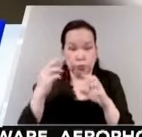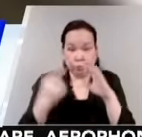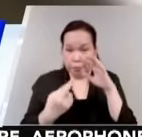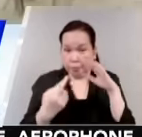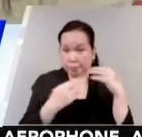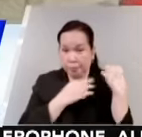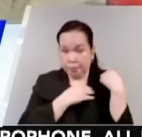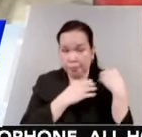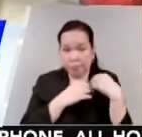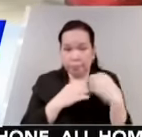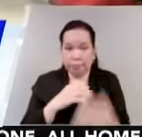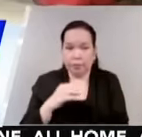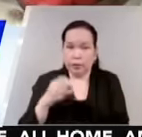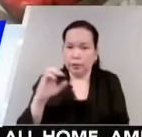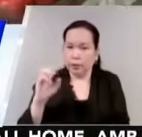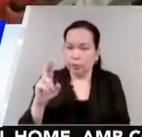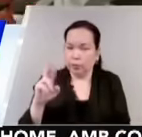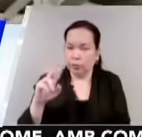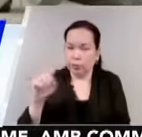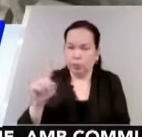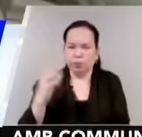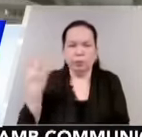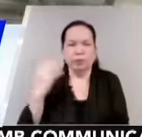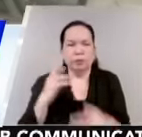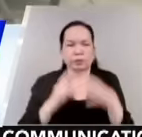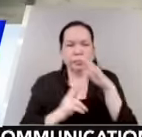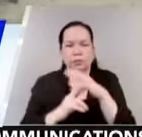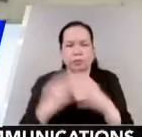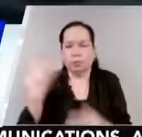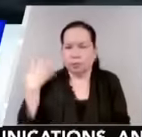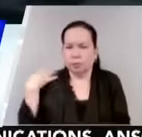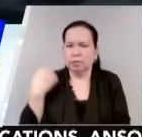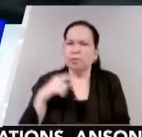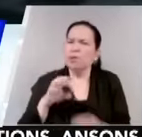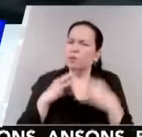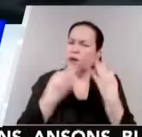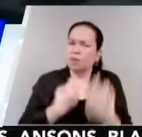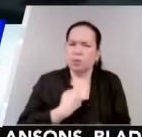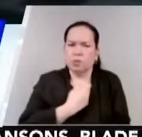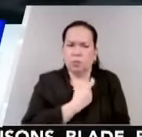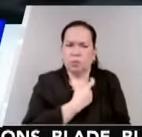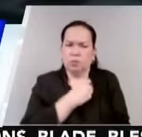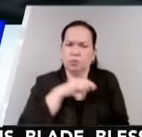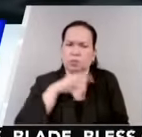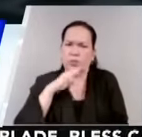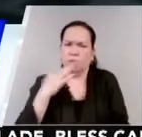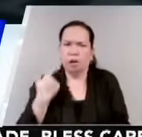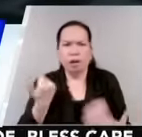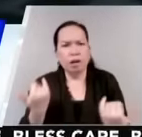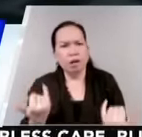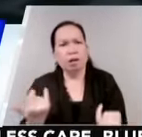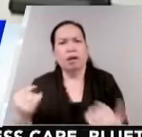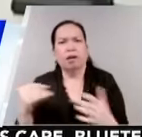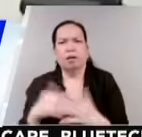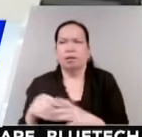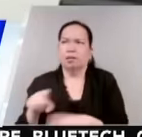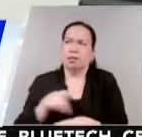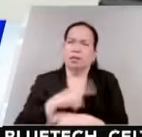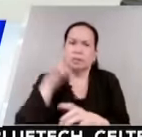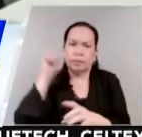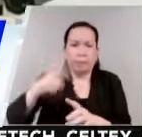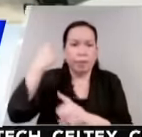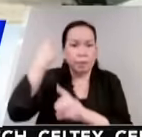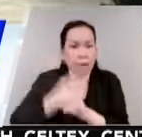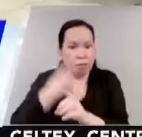Eliseo Cruz. Aminado mga pamilyang masama ang kanilang loob dahil ngayon lang natuloy ang buwanansa ng case conference.